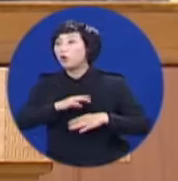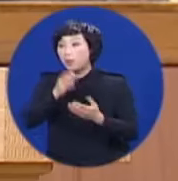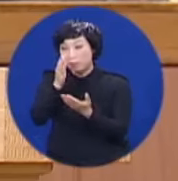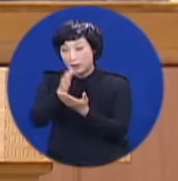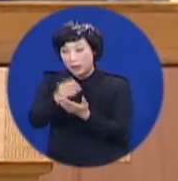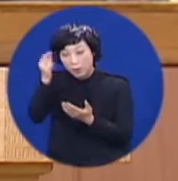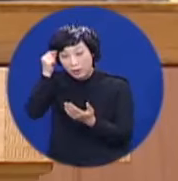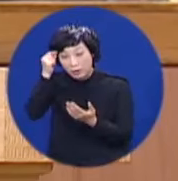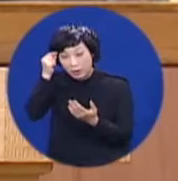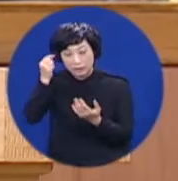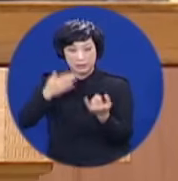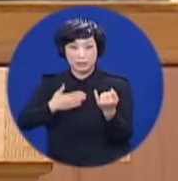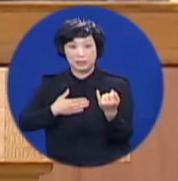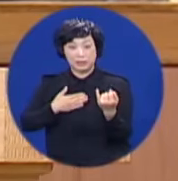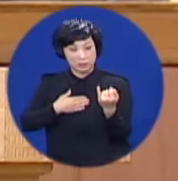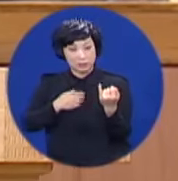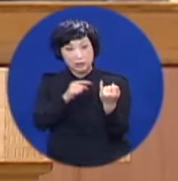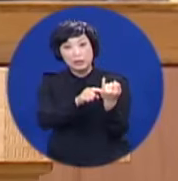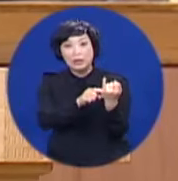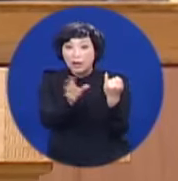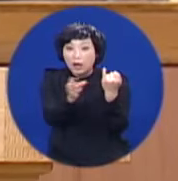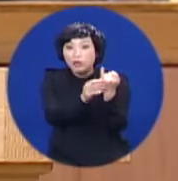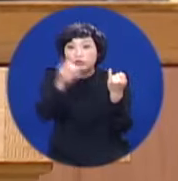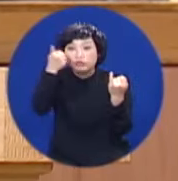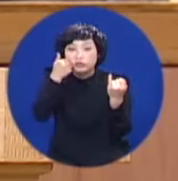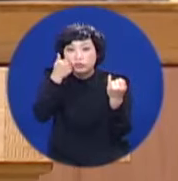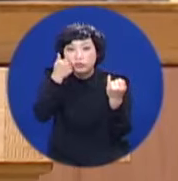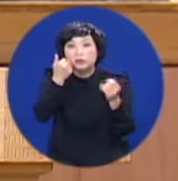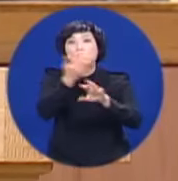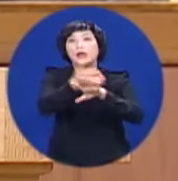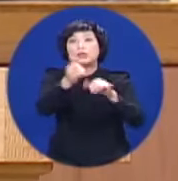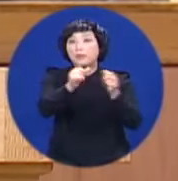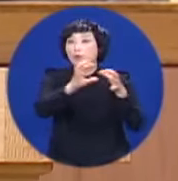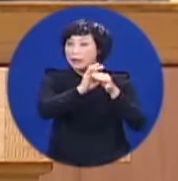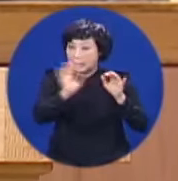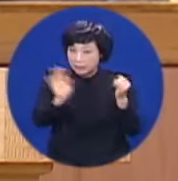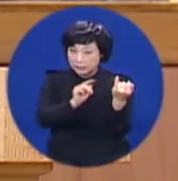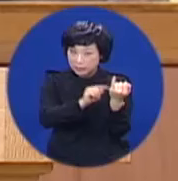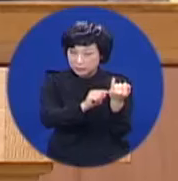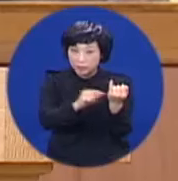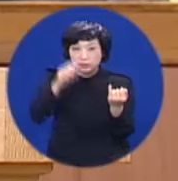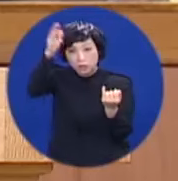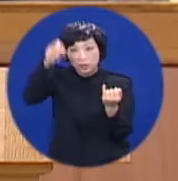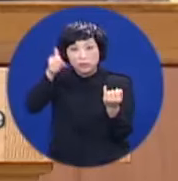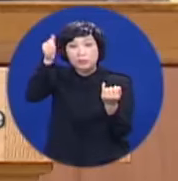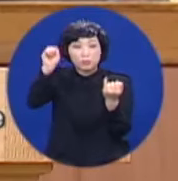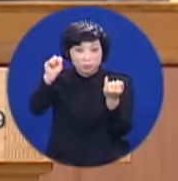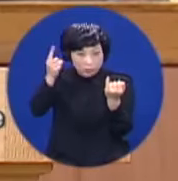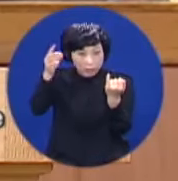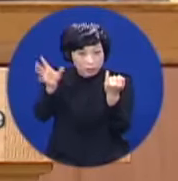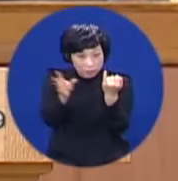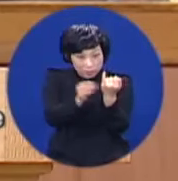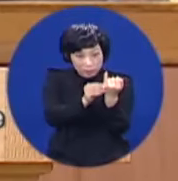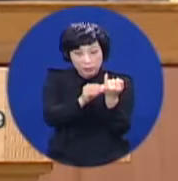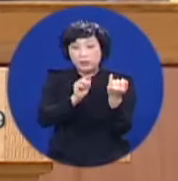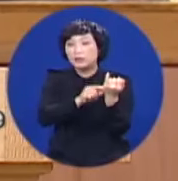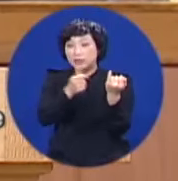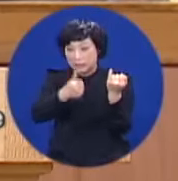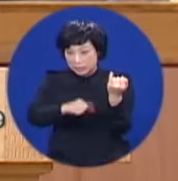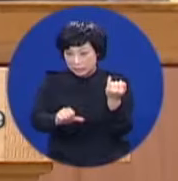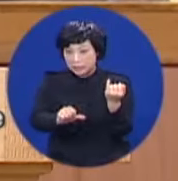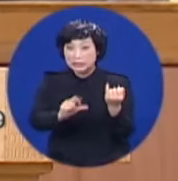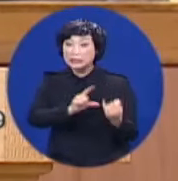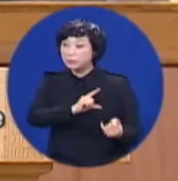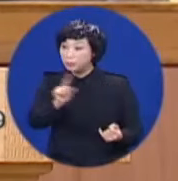잉태된 자는 불륜이 아니야 성령으로 된 것이니라. 아들을 낳으리니